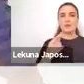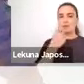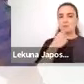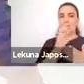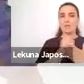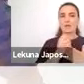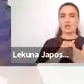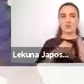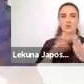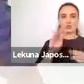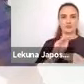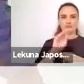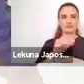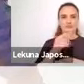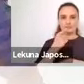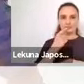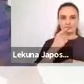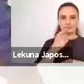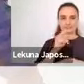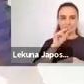მარაგის გაზრდაზე.